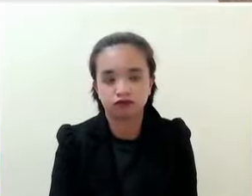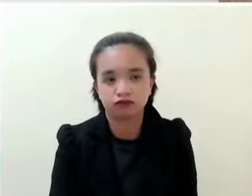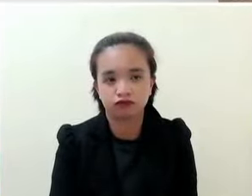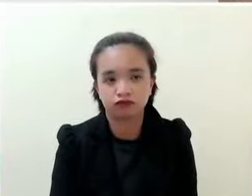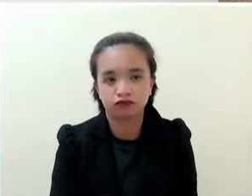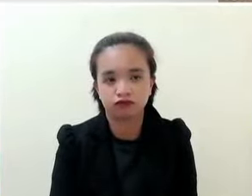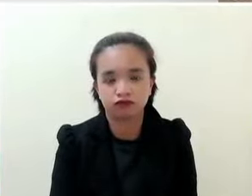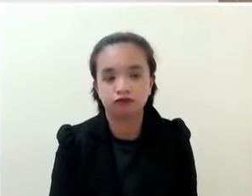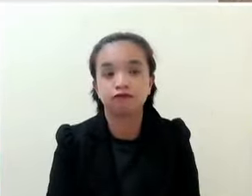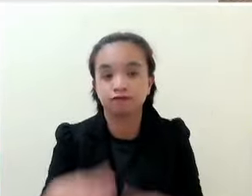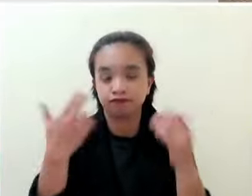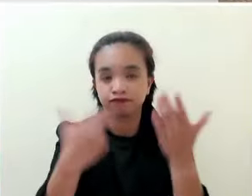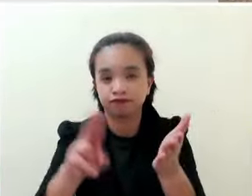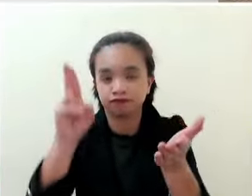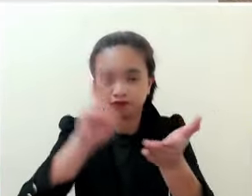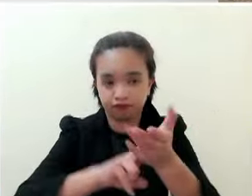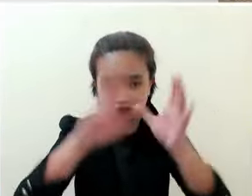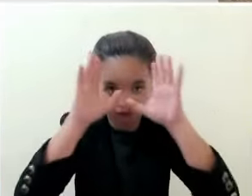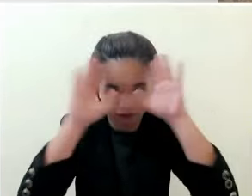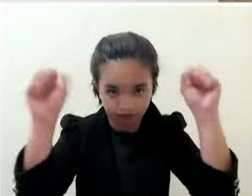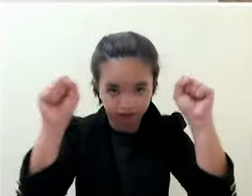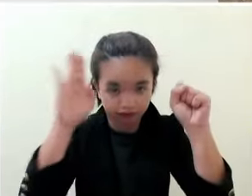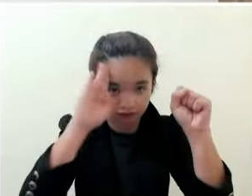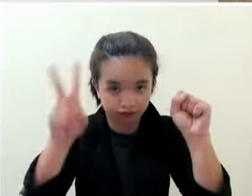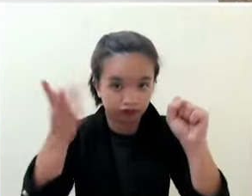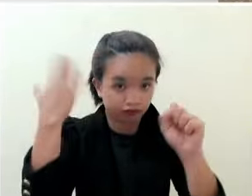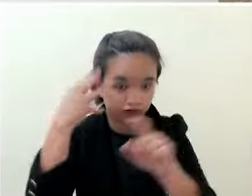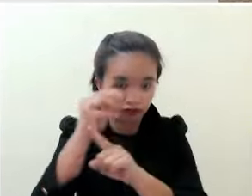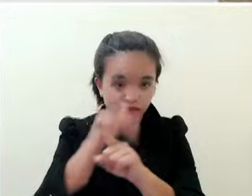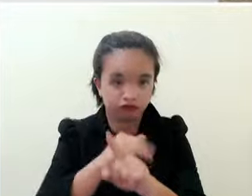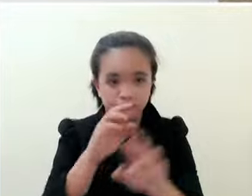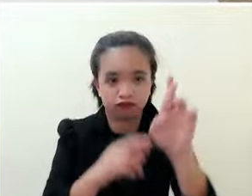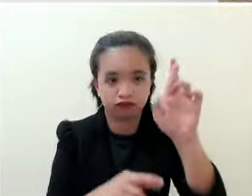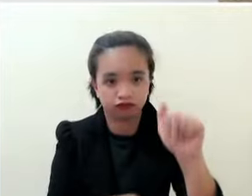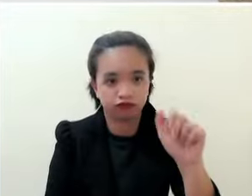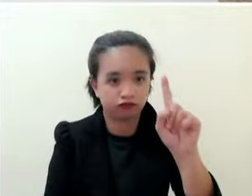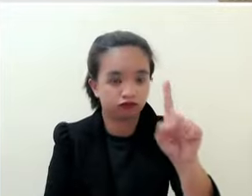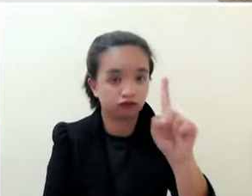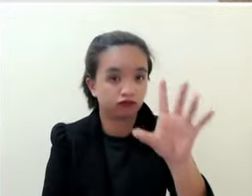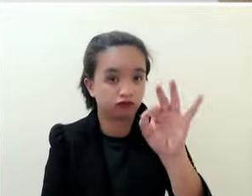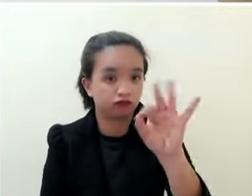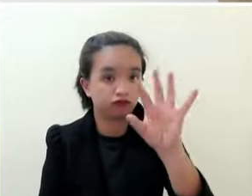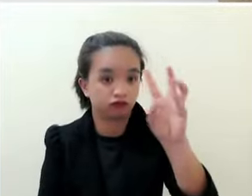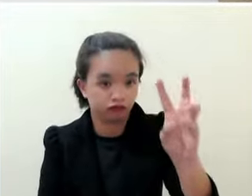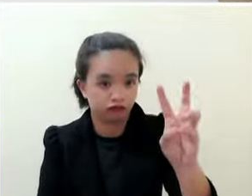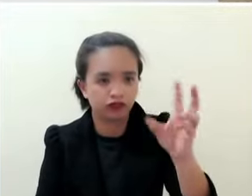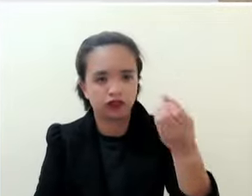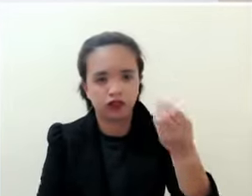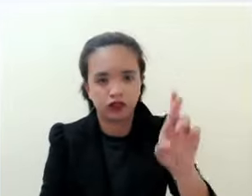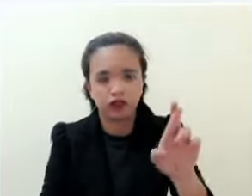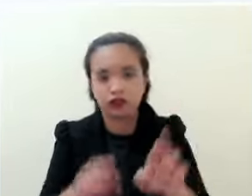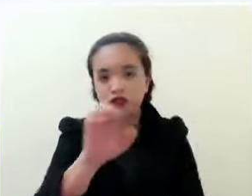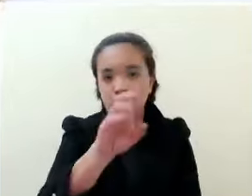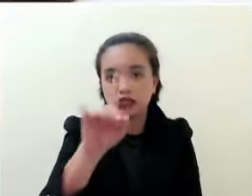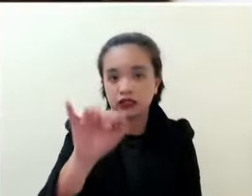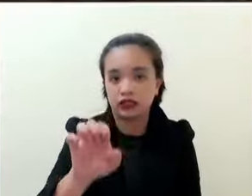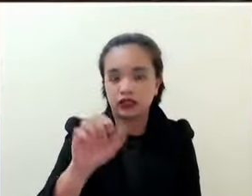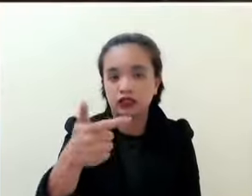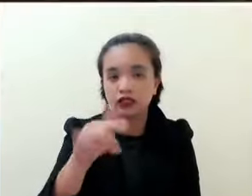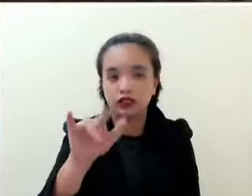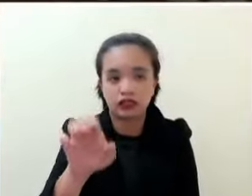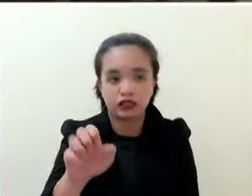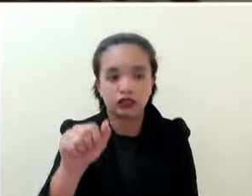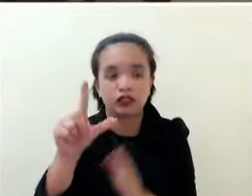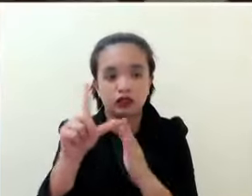Nang mapirmahan ni Pangulong Ferdinand Marcos Jr. noong Mayo ang Republic Act 11996 o ang Eddie Garcia Law, naglabas ng video